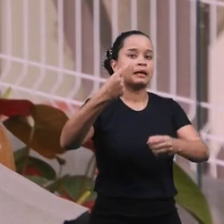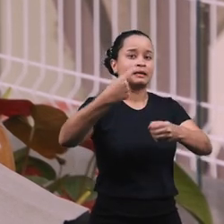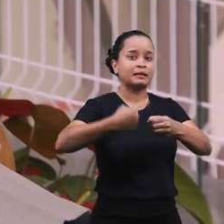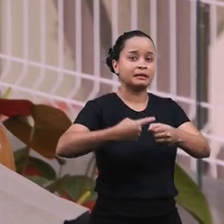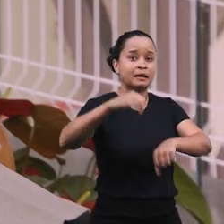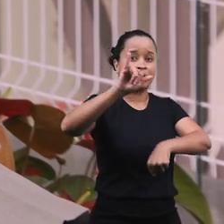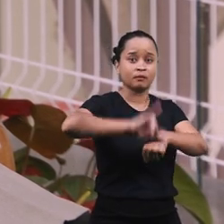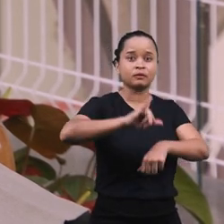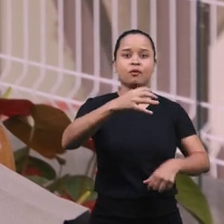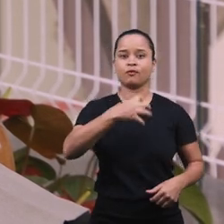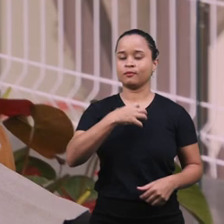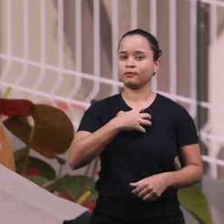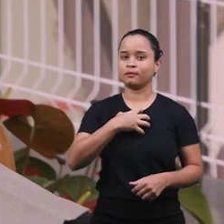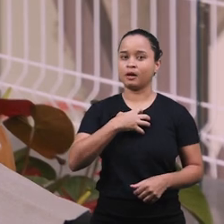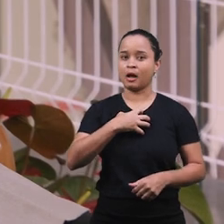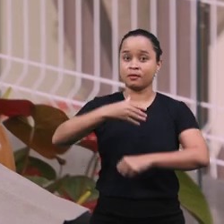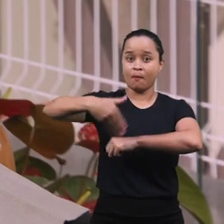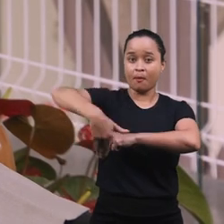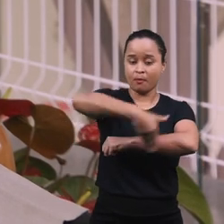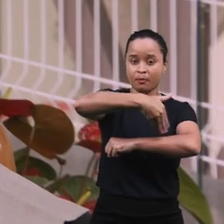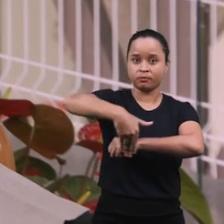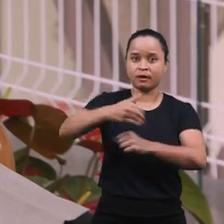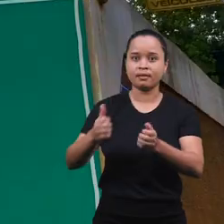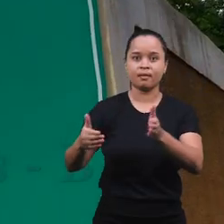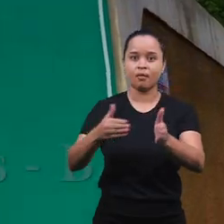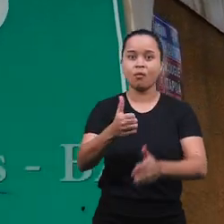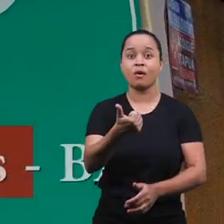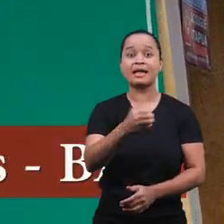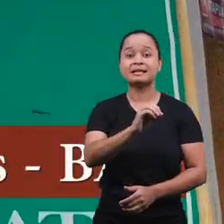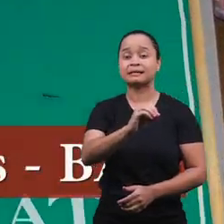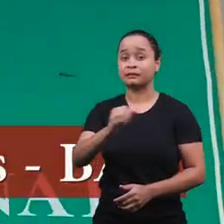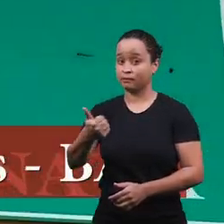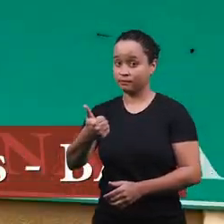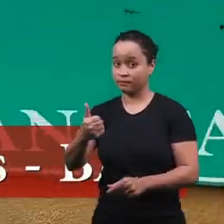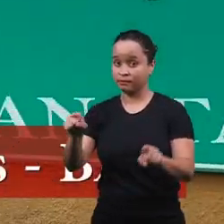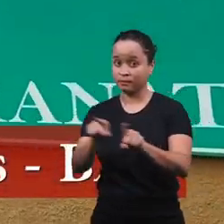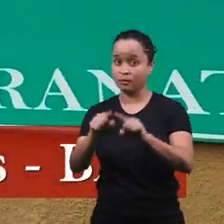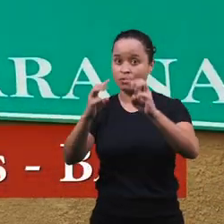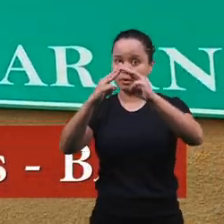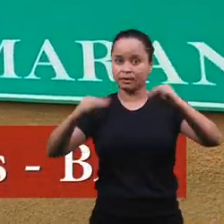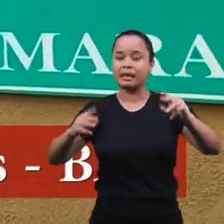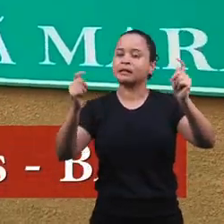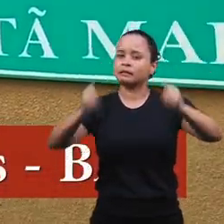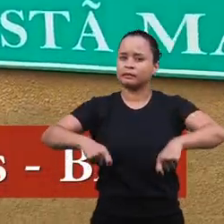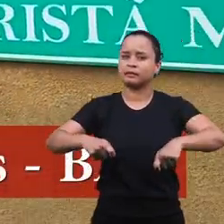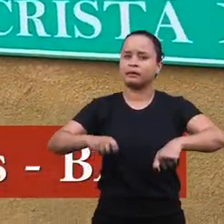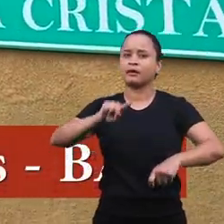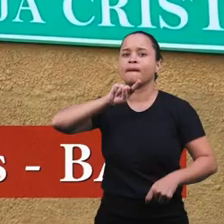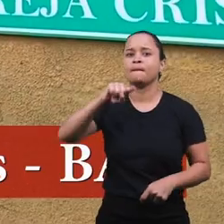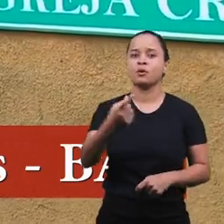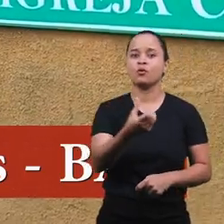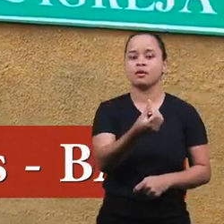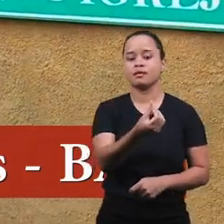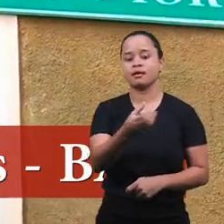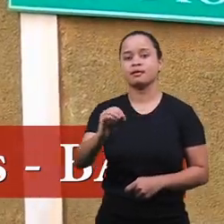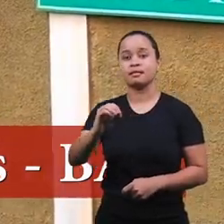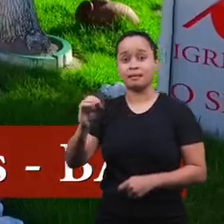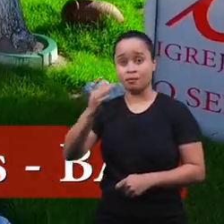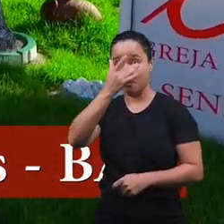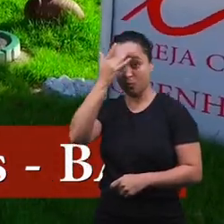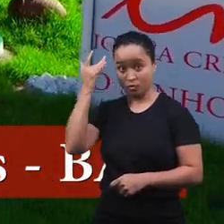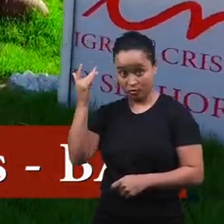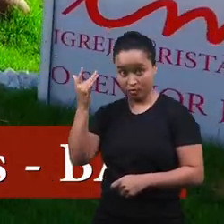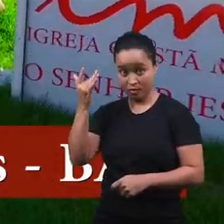et à 600 km de Salvador. Il se trouve à côté de la route BR-101. Le Manaïm a la capacité